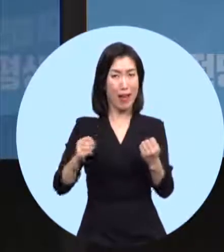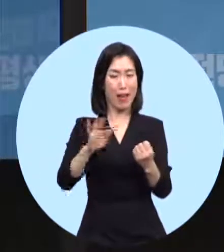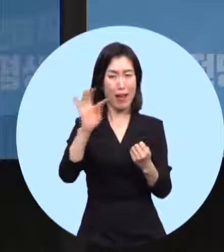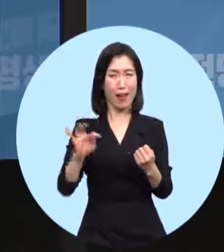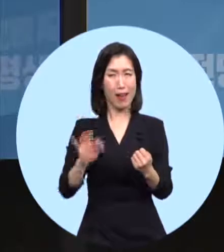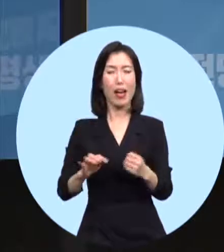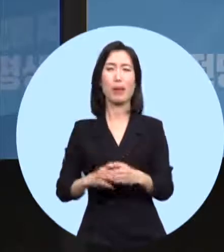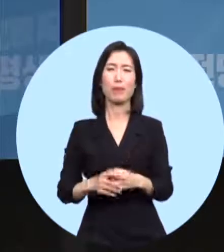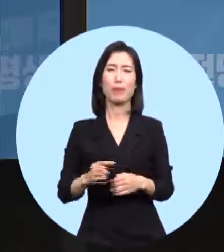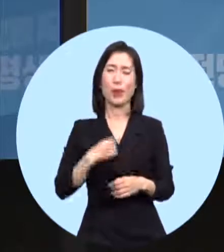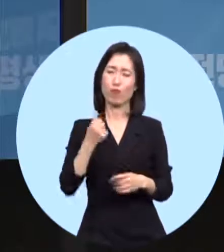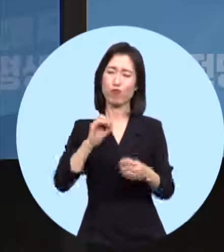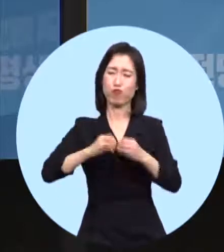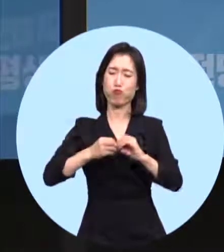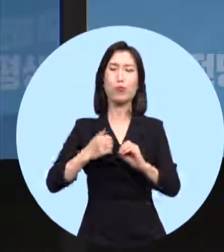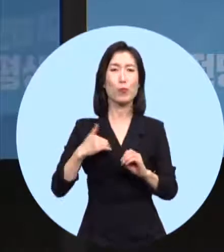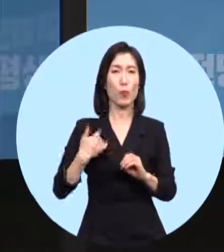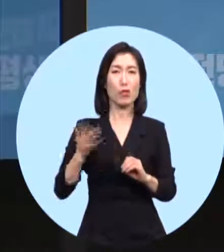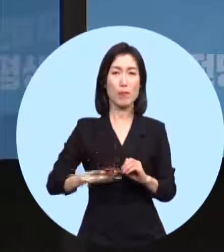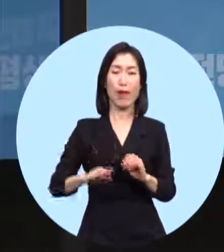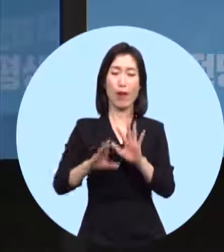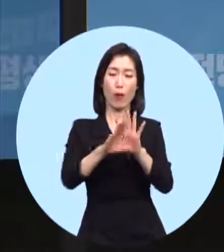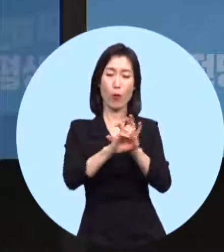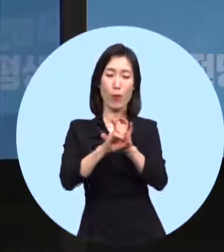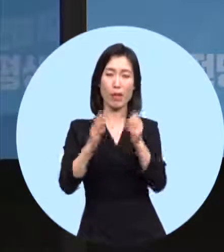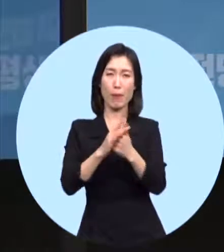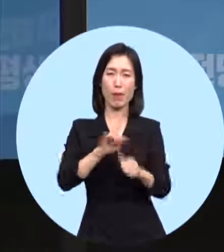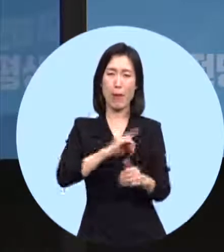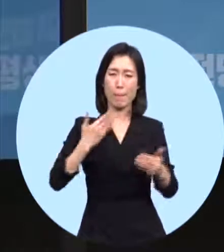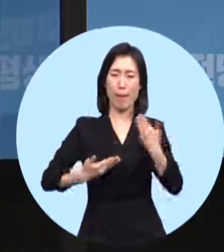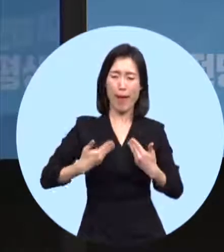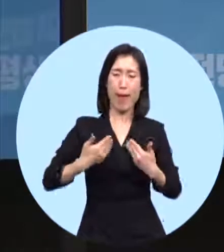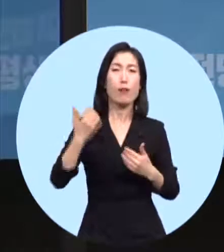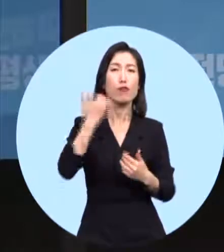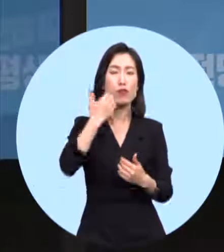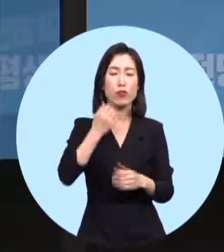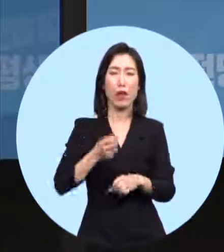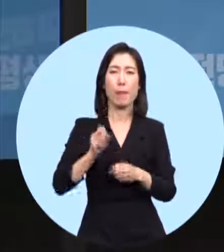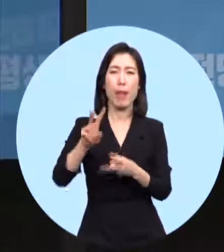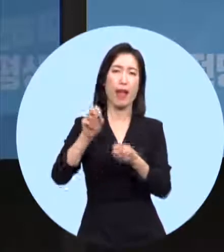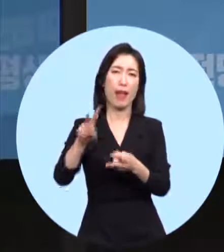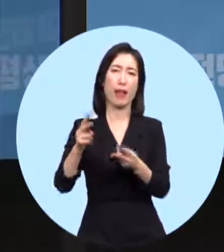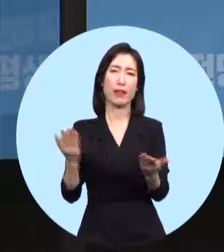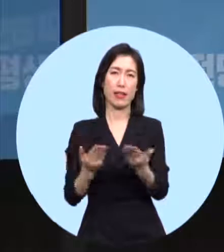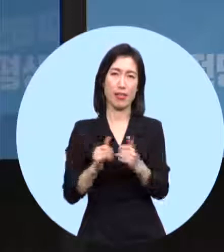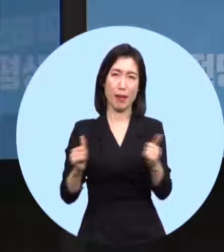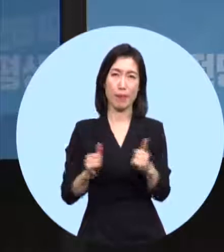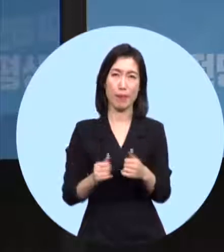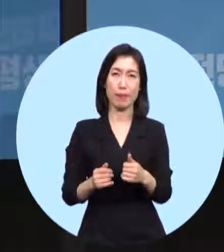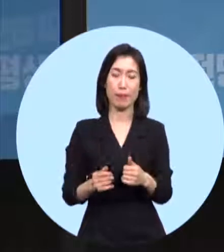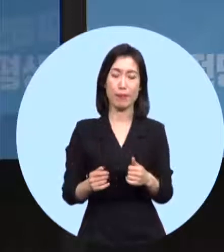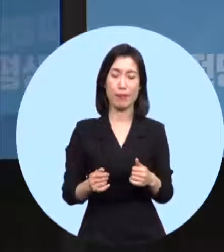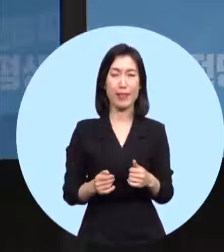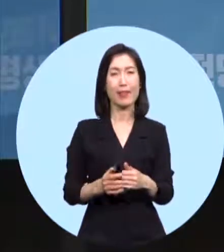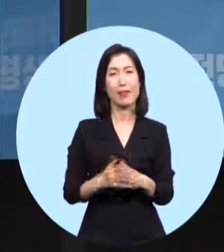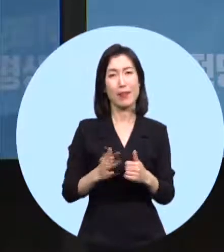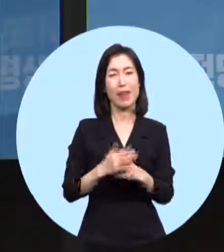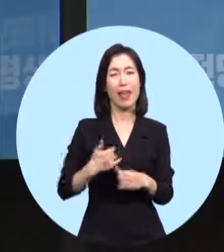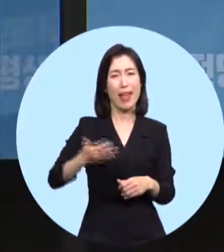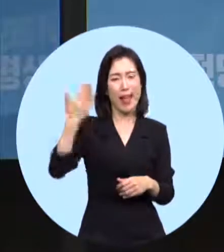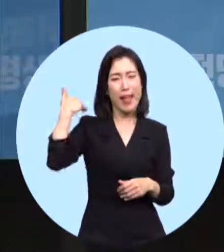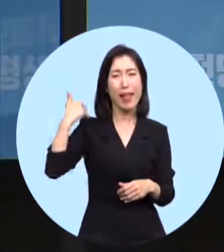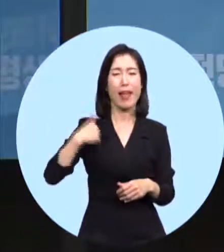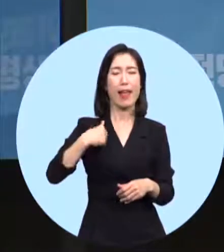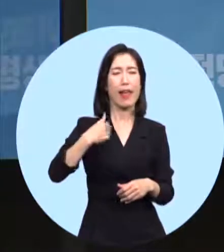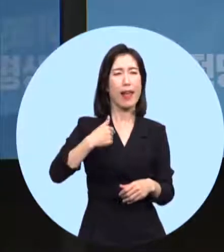있지만은 저는 요즘 코로나 때 가장 바빠진 직업 중에 하나가 배달이에요. 근데 배달